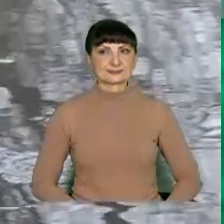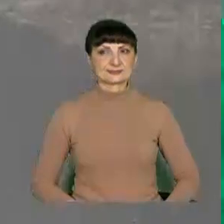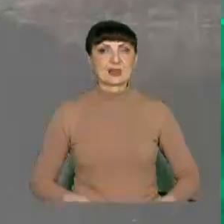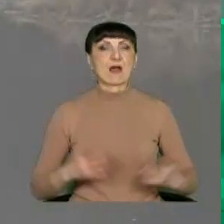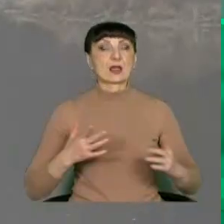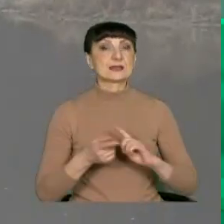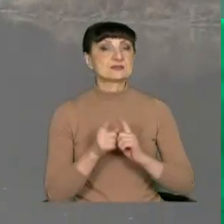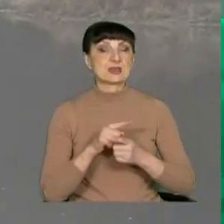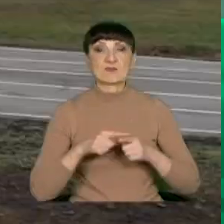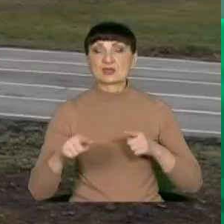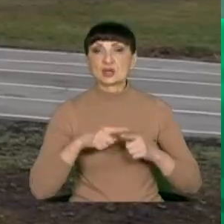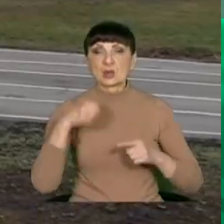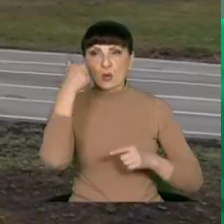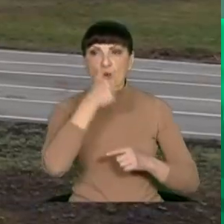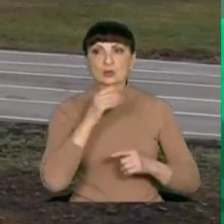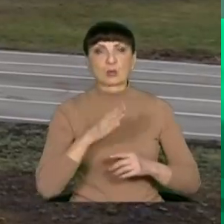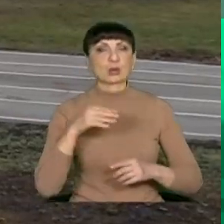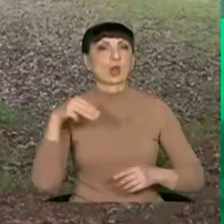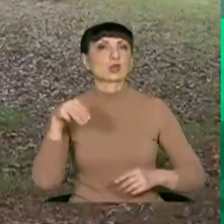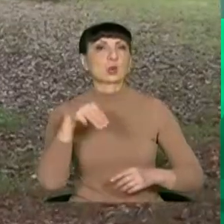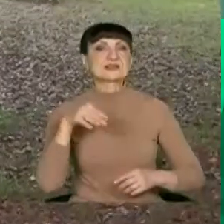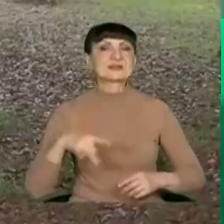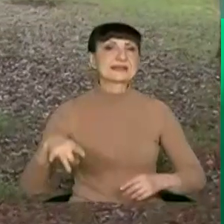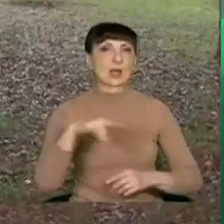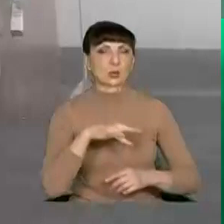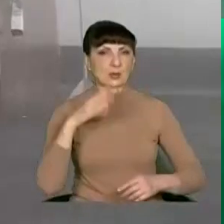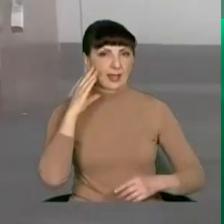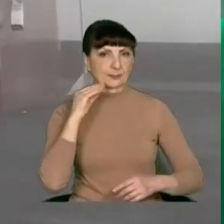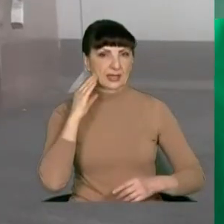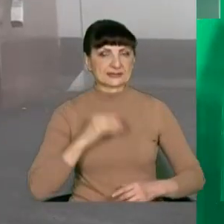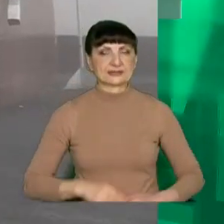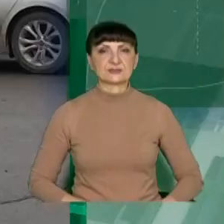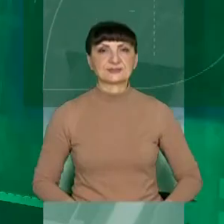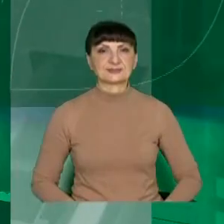Какие изменения в ближайшие годы ждут Турксибский район Алматы?